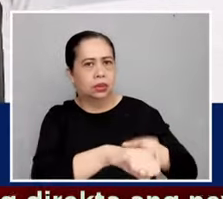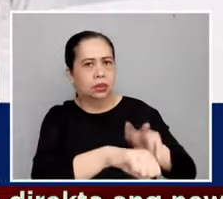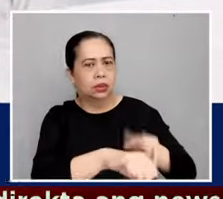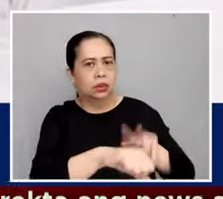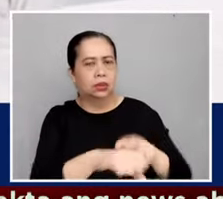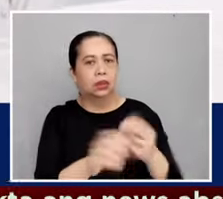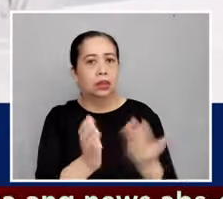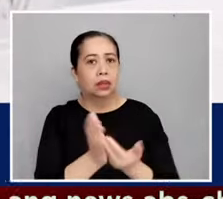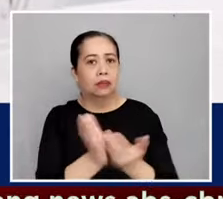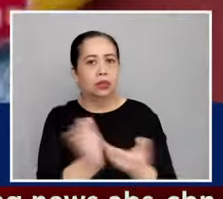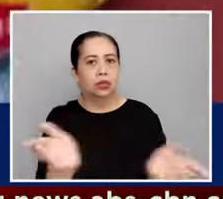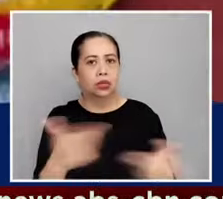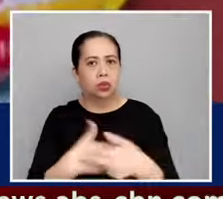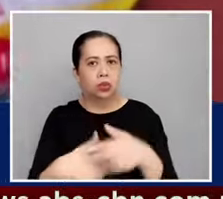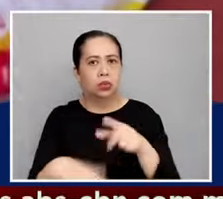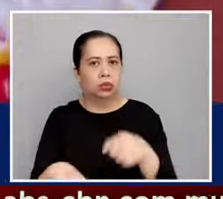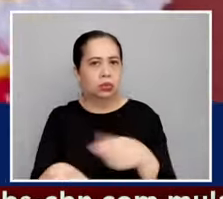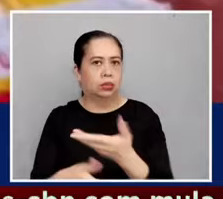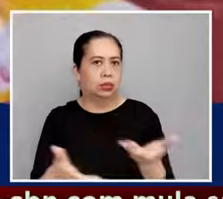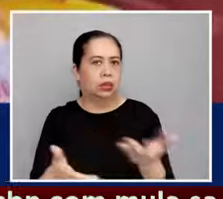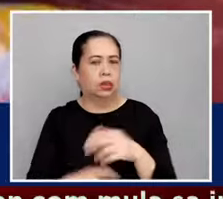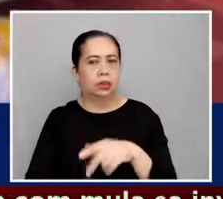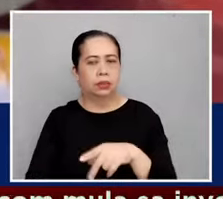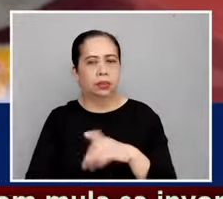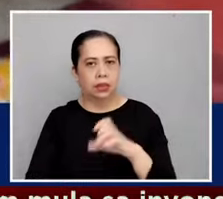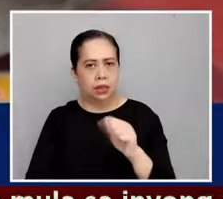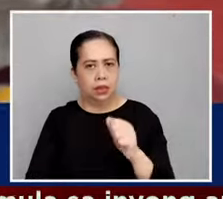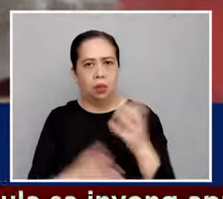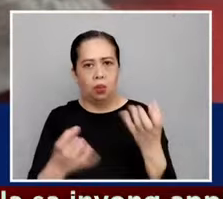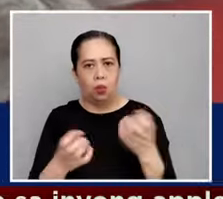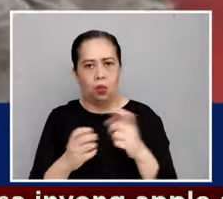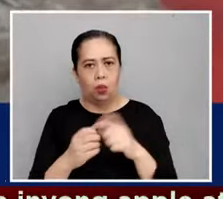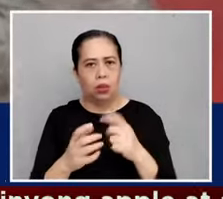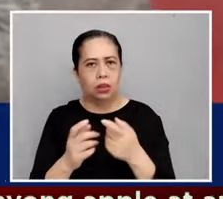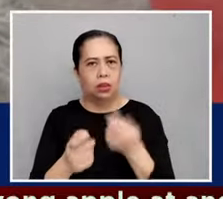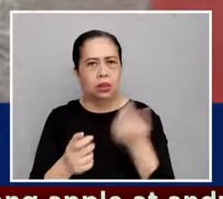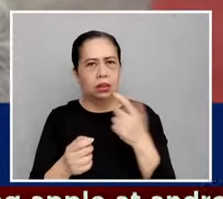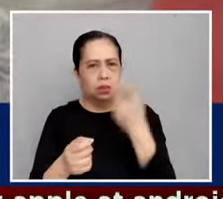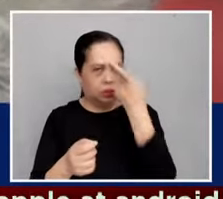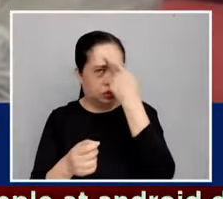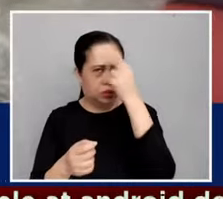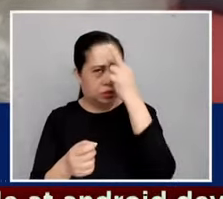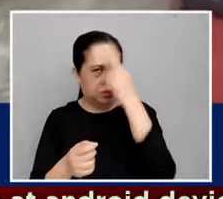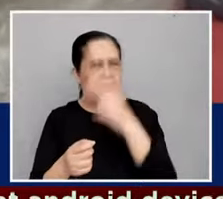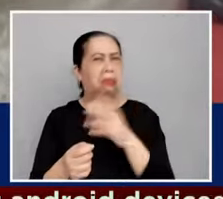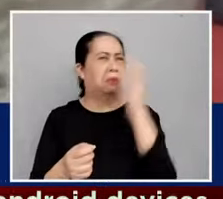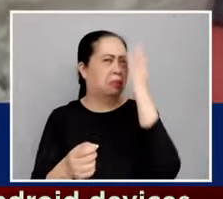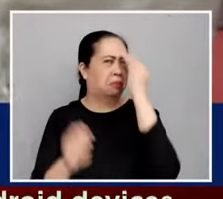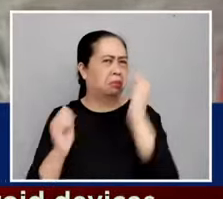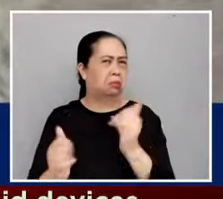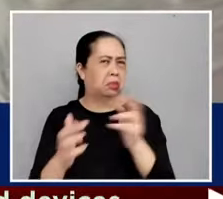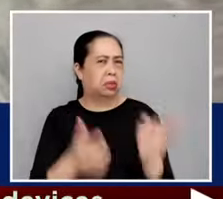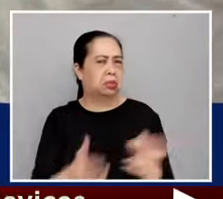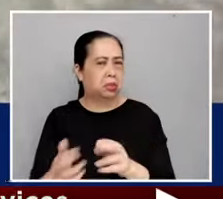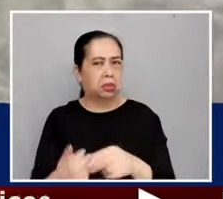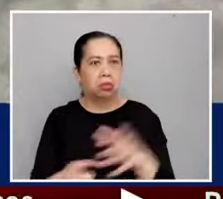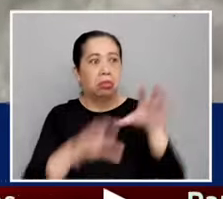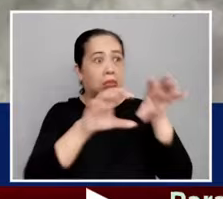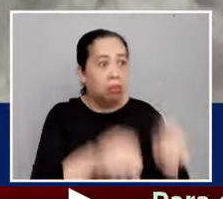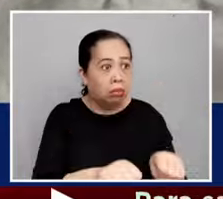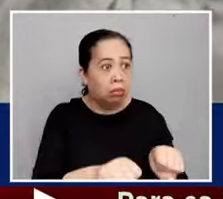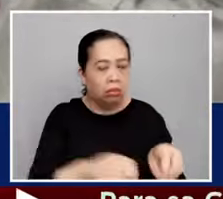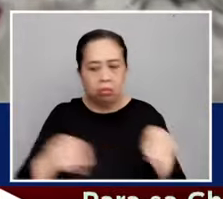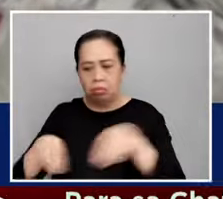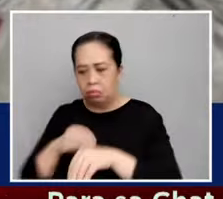rooms namin ng mga ganito. Nais ng PDEA naburahin ang mga hinalang na re-recycle o na ibabalik sa merkado ang